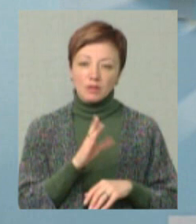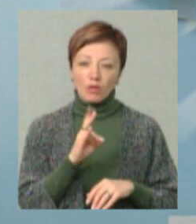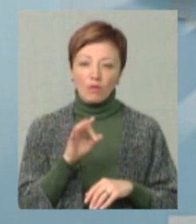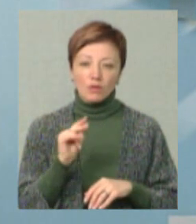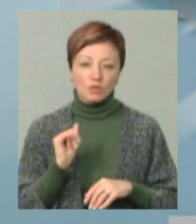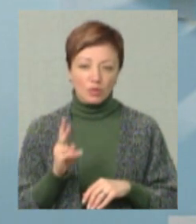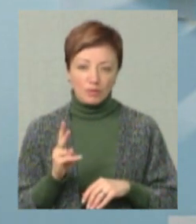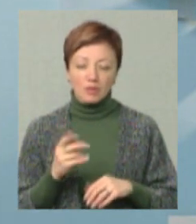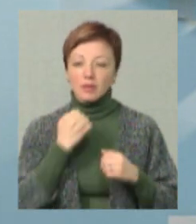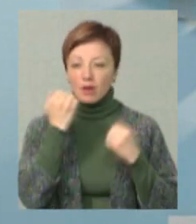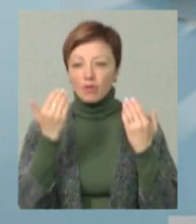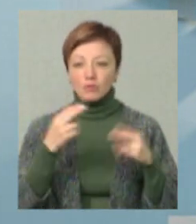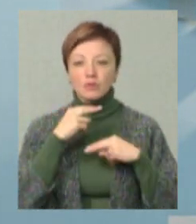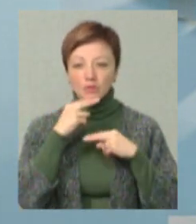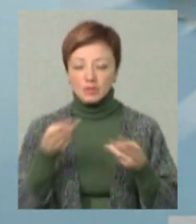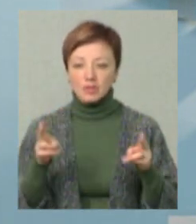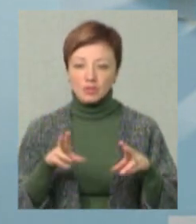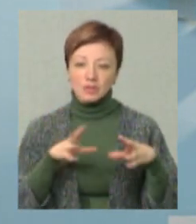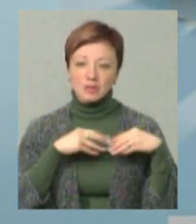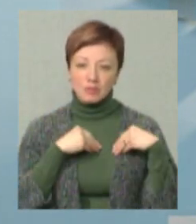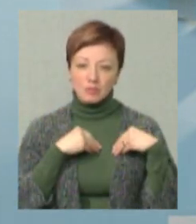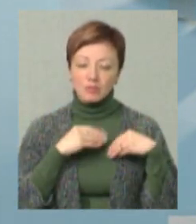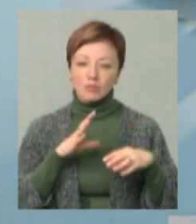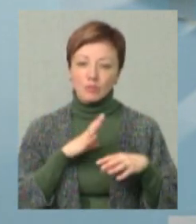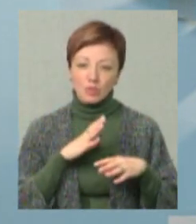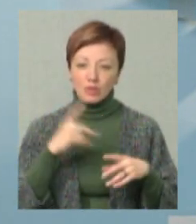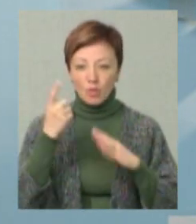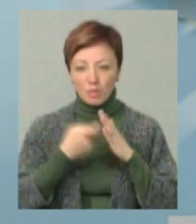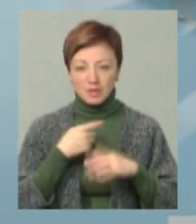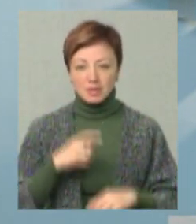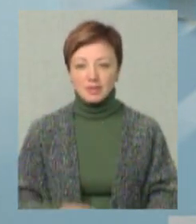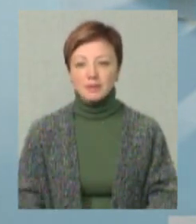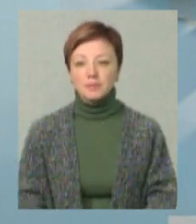голови Василем Новачком. Дякую за увагу, залишайтесь Суспільним та будьте обізнані.